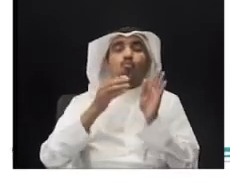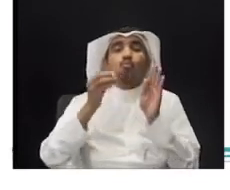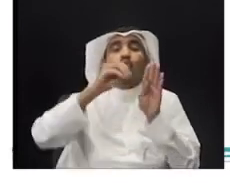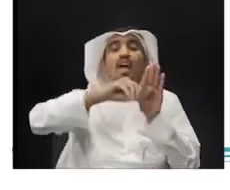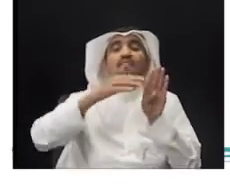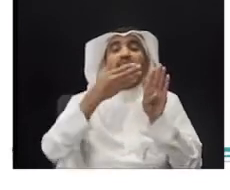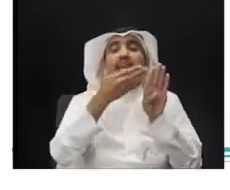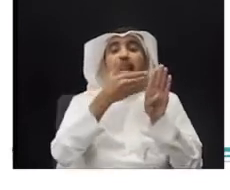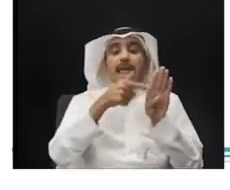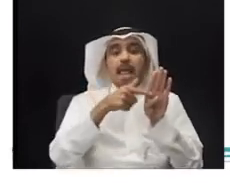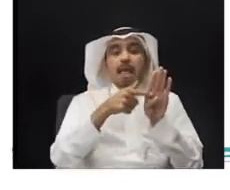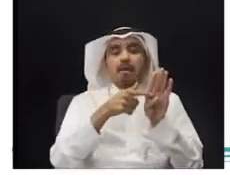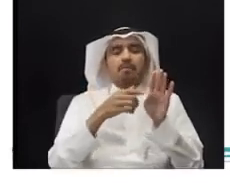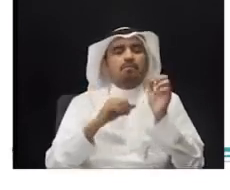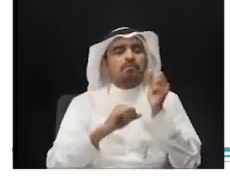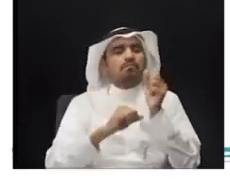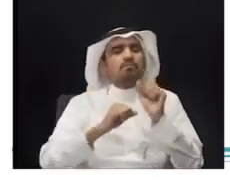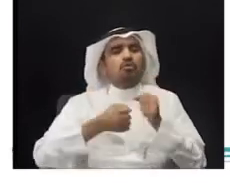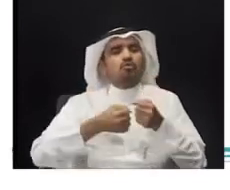مجرورا وعلامة جره